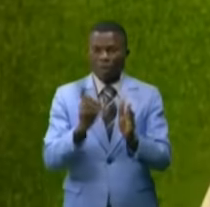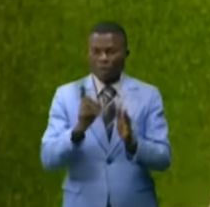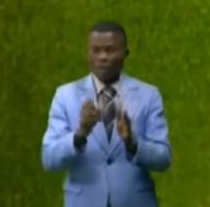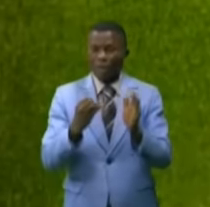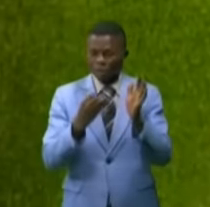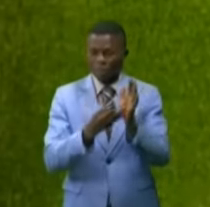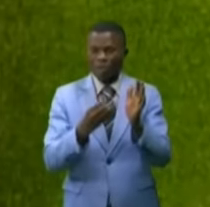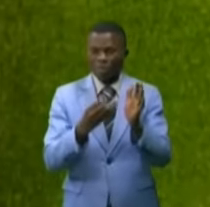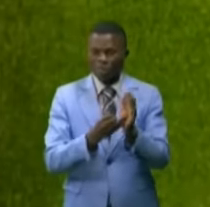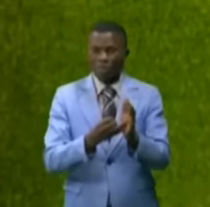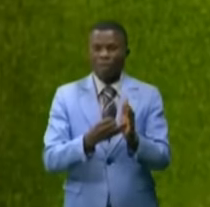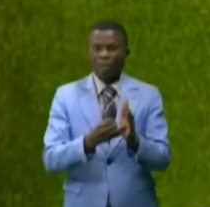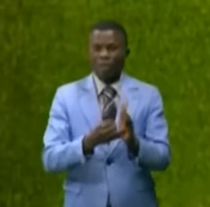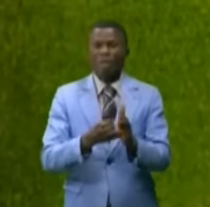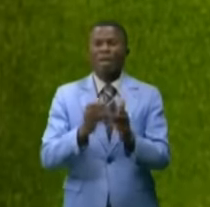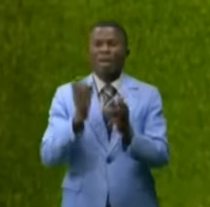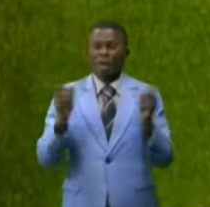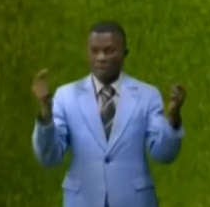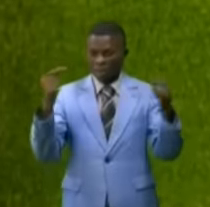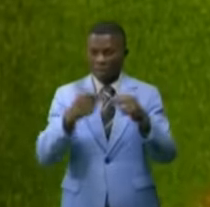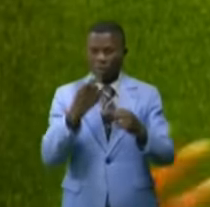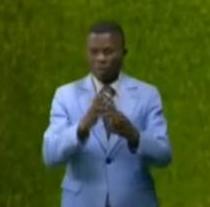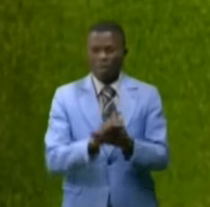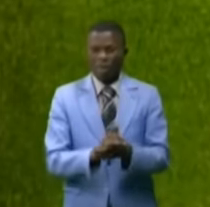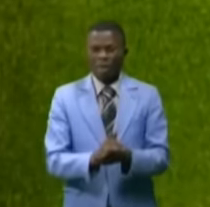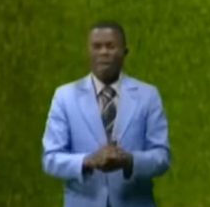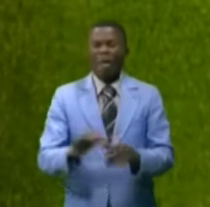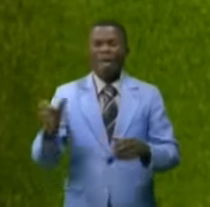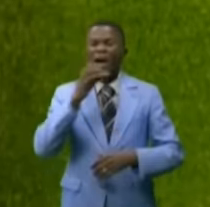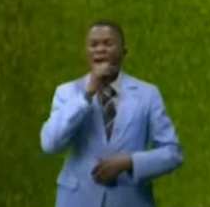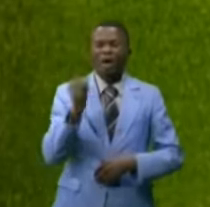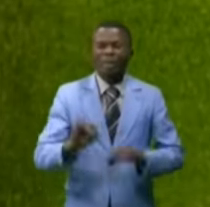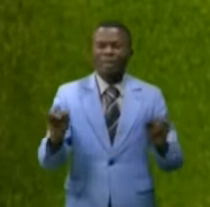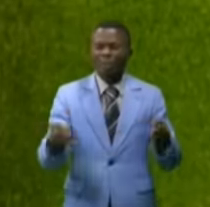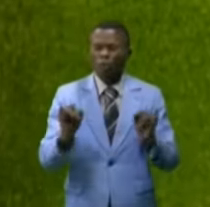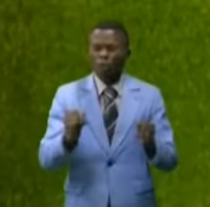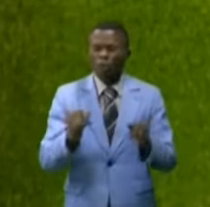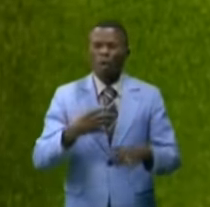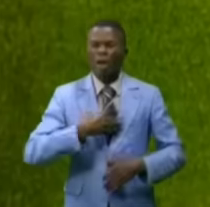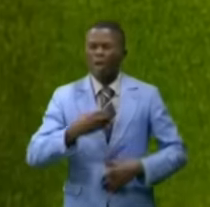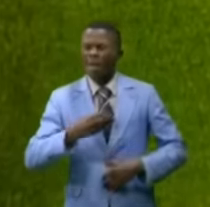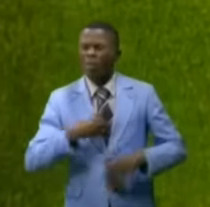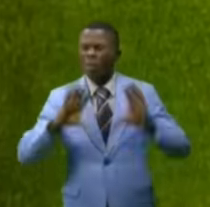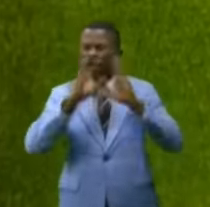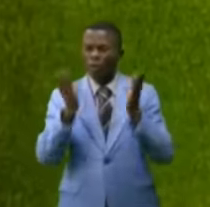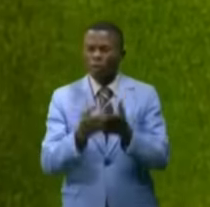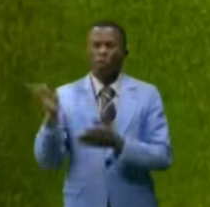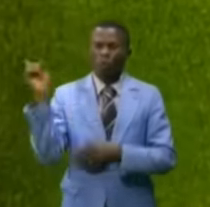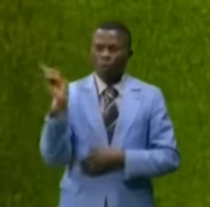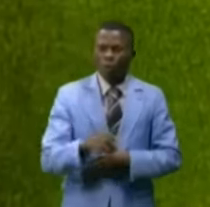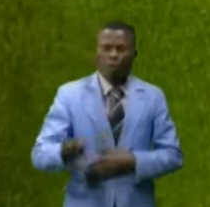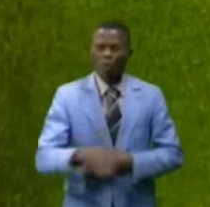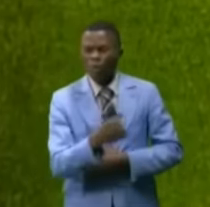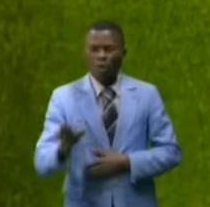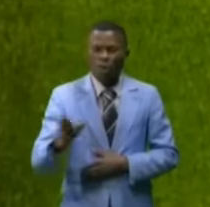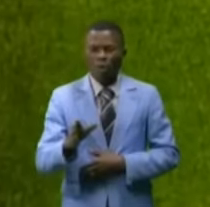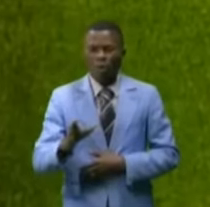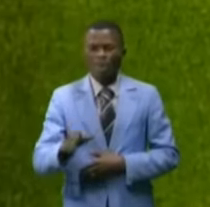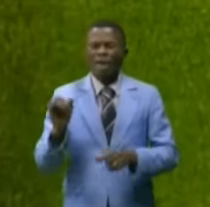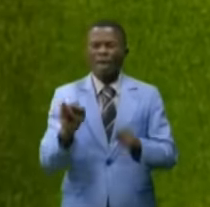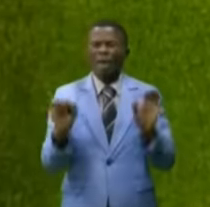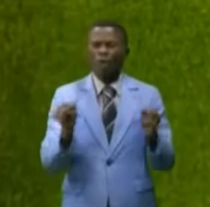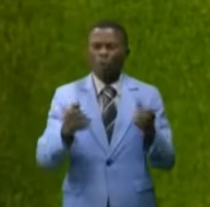côté, il y aura Ronaldinho, Ludovic Julie, Thierry Henry, Puyol, les grands noms, les gens qui ont marqué l'histoire du